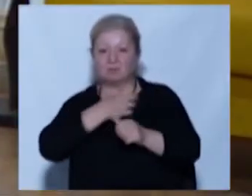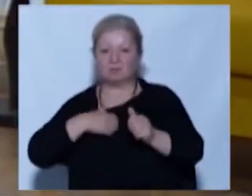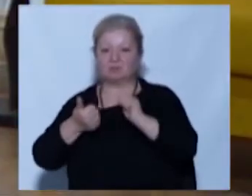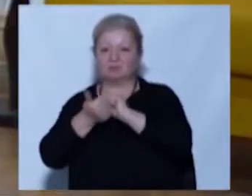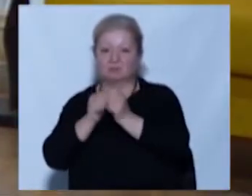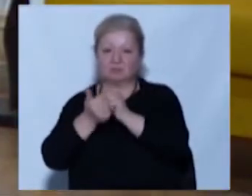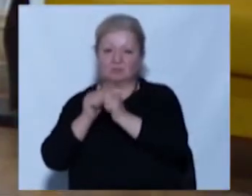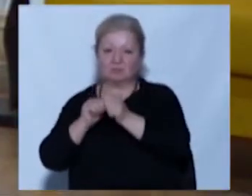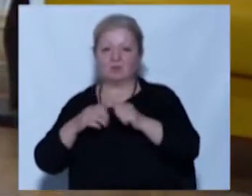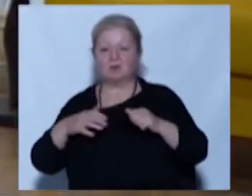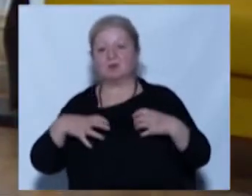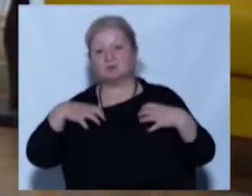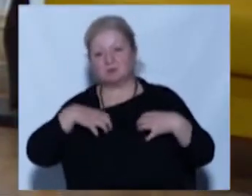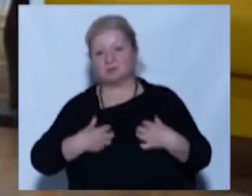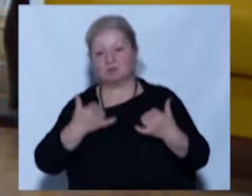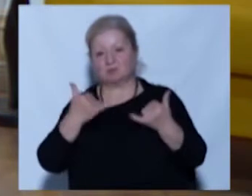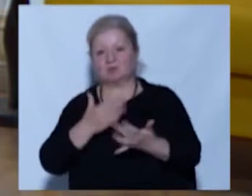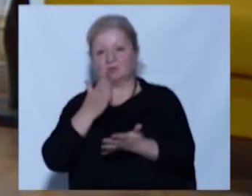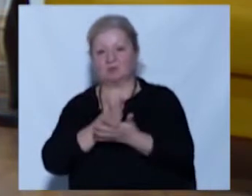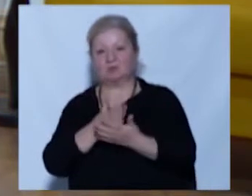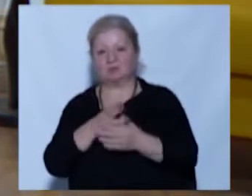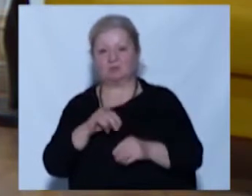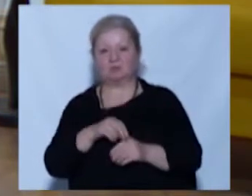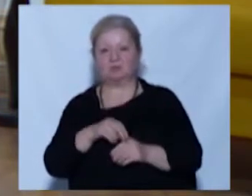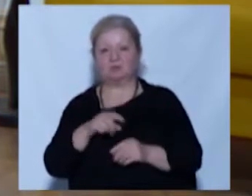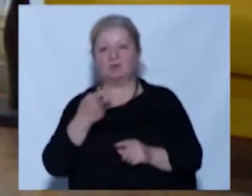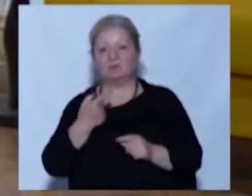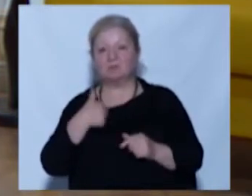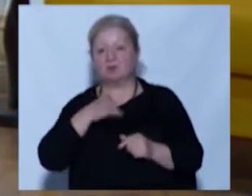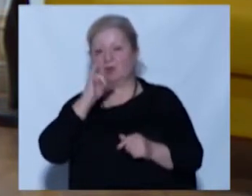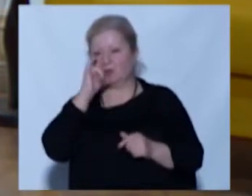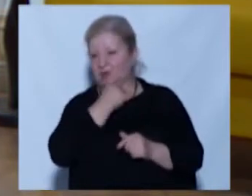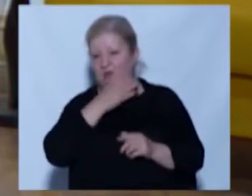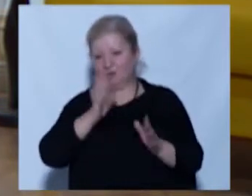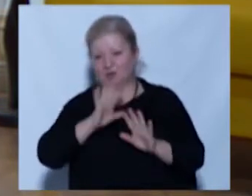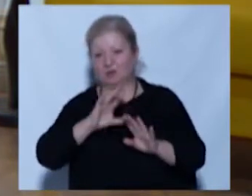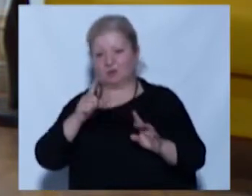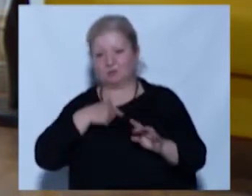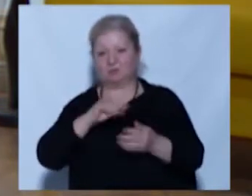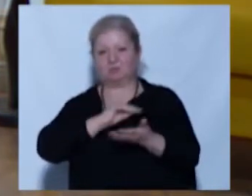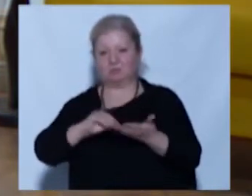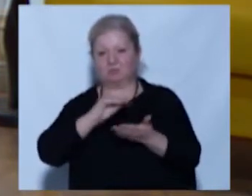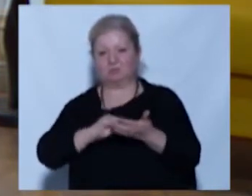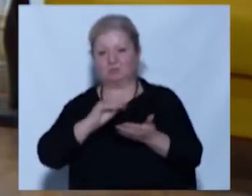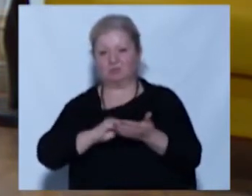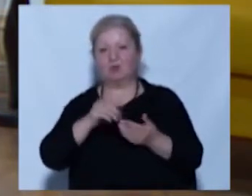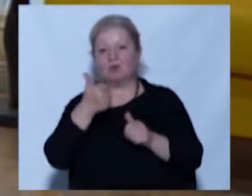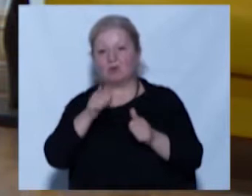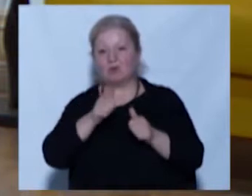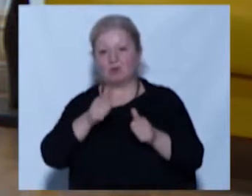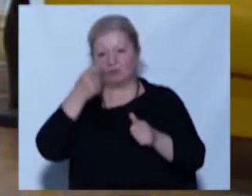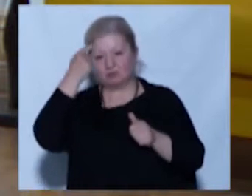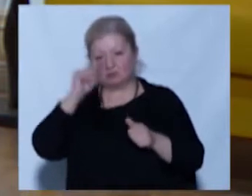სამწუხაროდ, როგორც ახლა. არ დავიზარე და ამ საქმისათვის ხელის მოკიდება გადავწყვეტე,